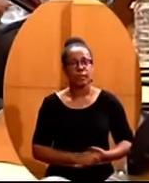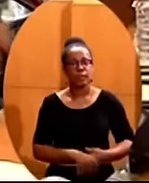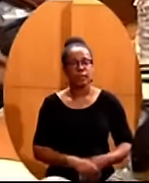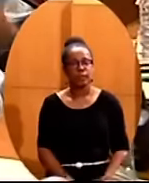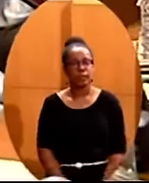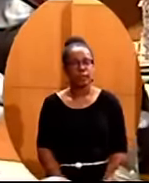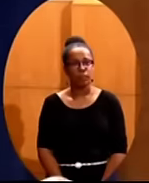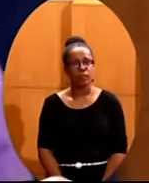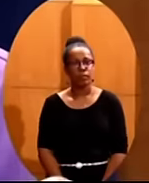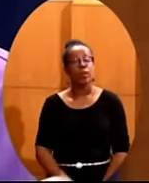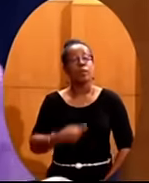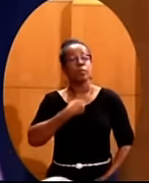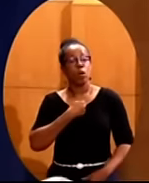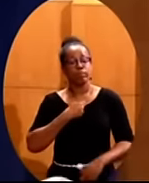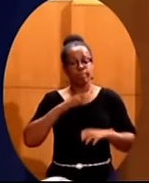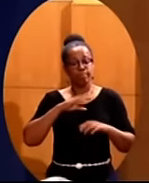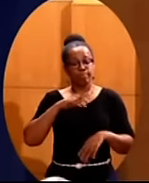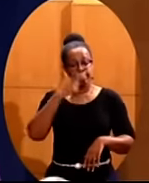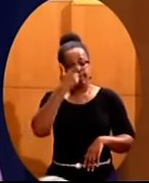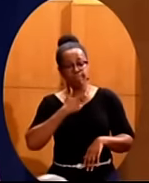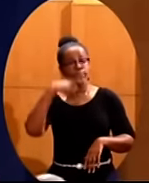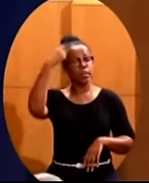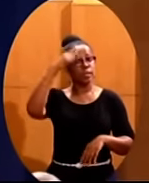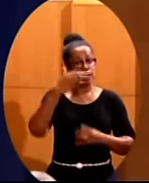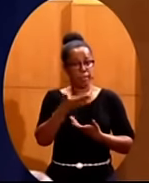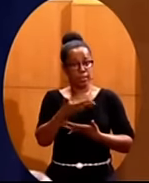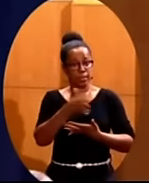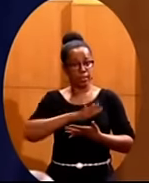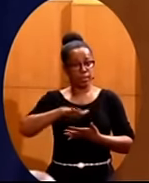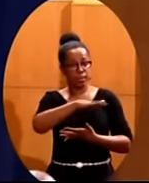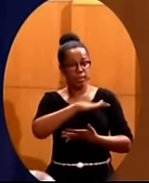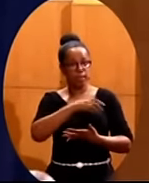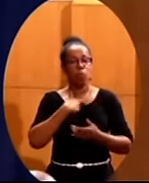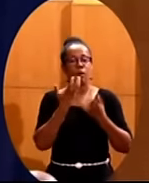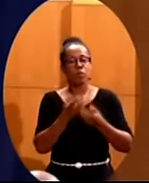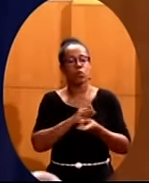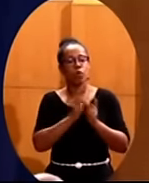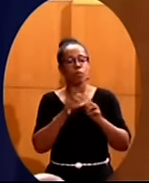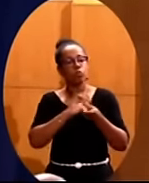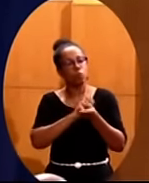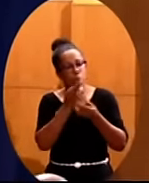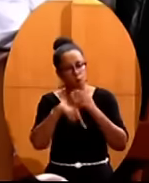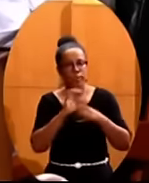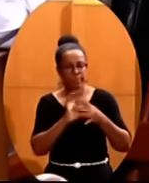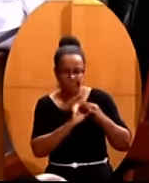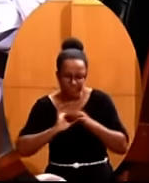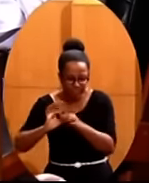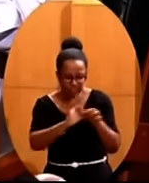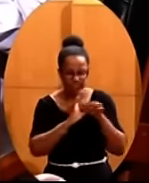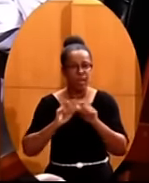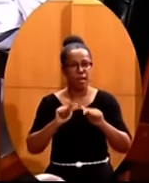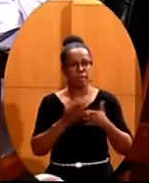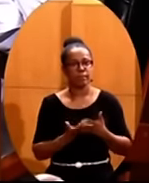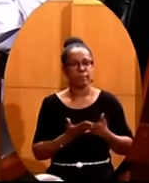Martin je suis le président d'une Martinique que je souhaite réconcilier